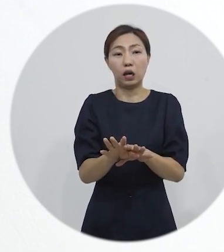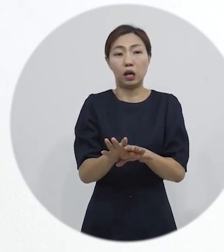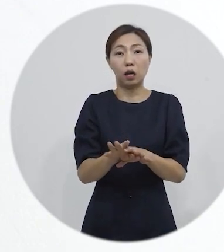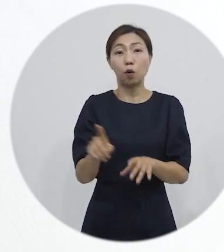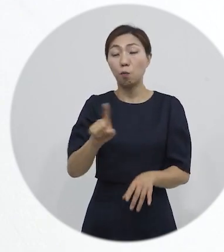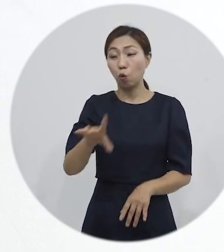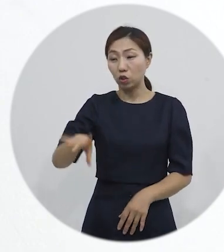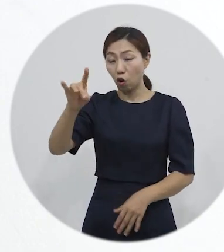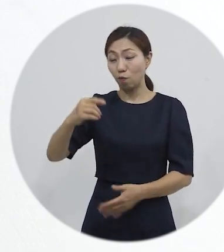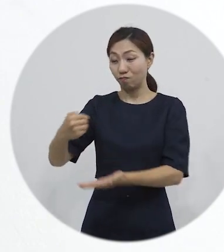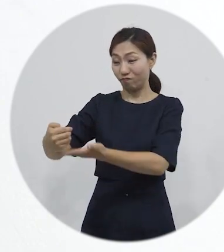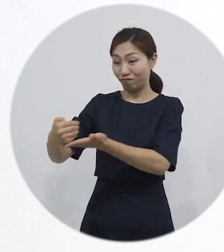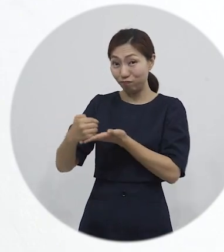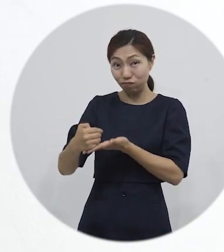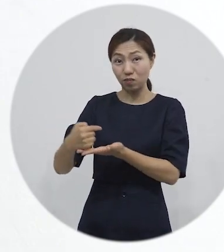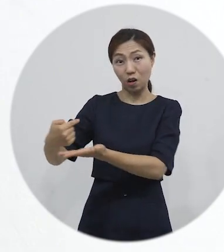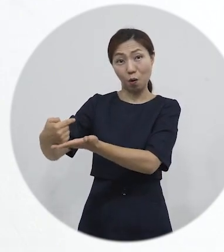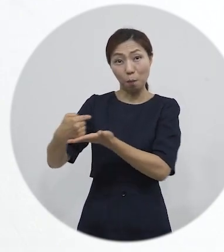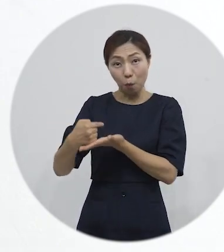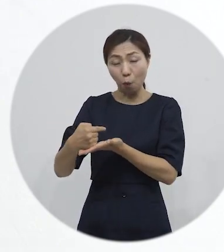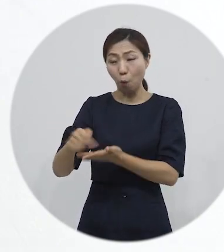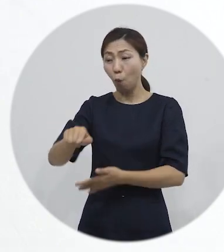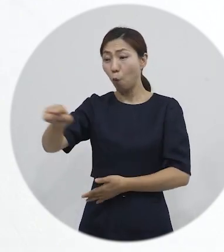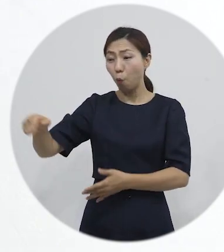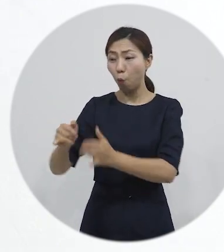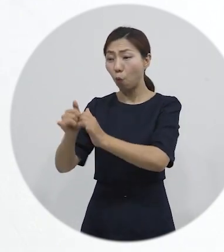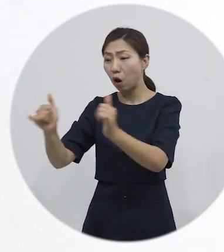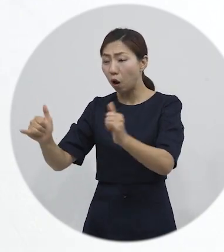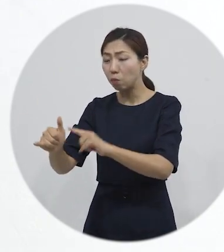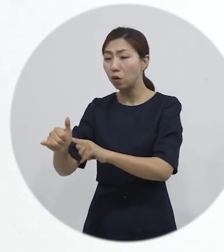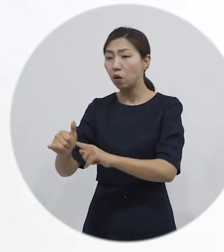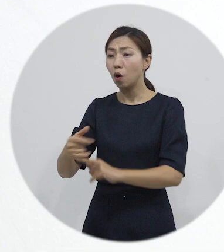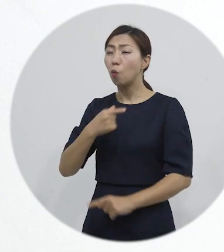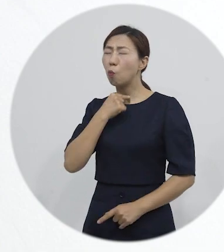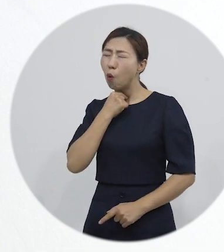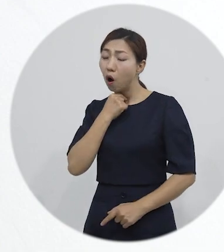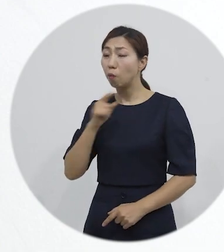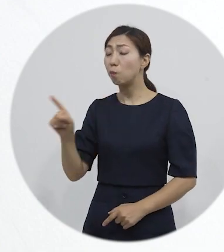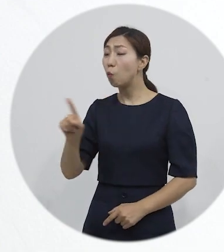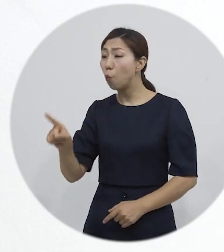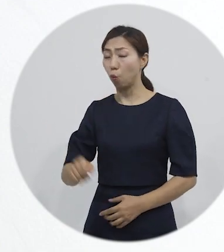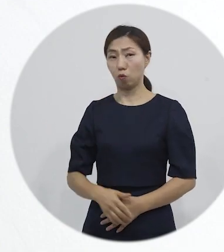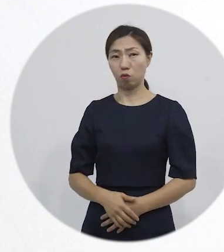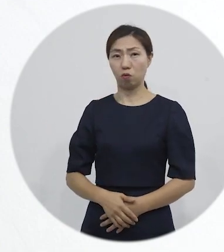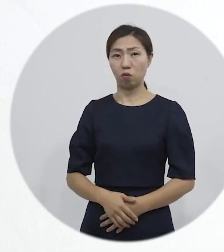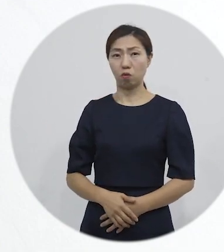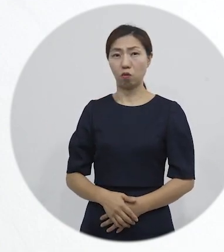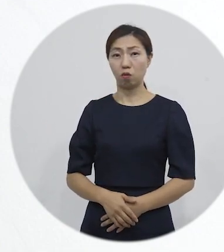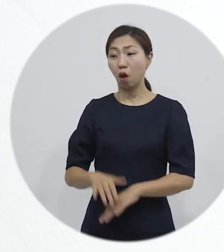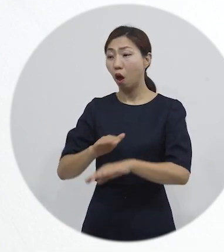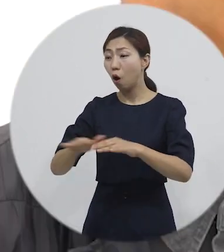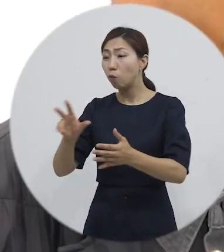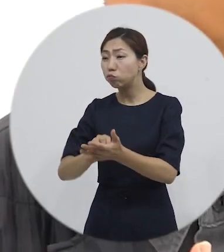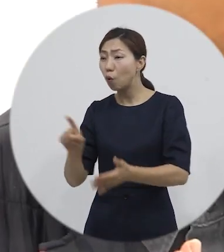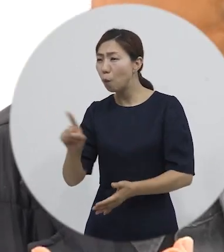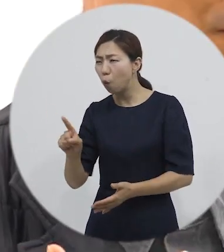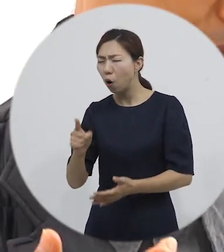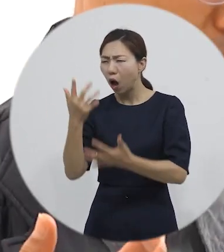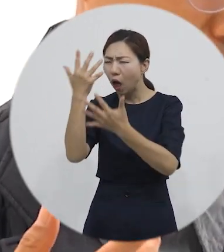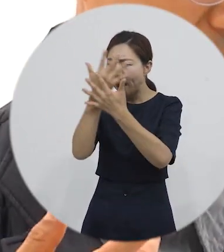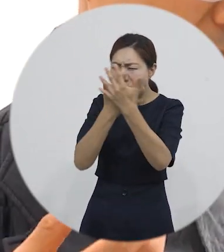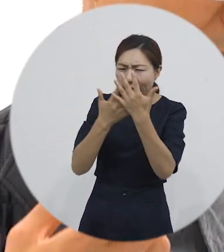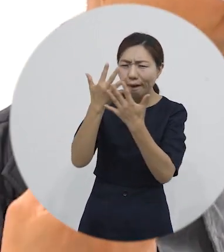벌어지냐? 최초에 이 사업을 제안한 분들이 어떤 문제를 해결하고 싶은지에 대해서 모호해집니다.